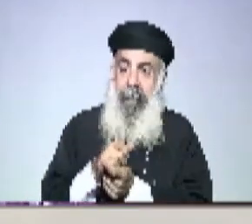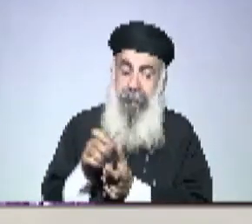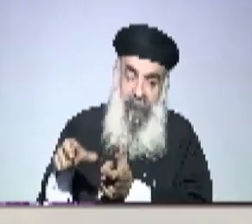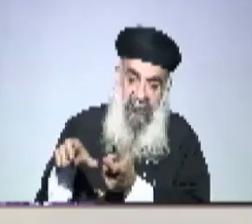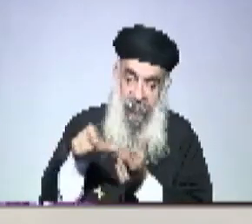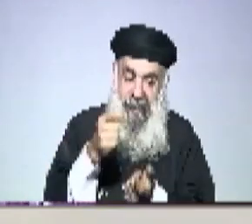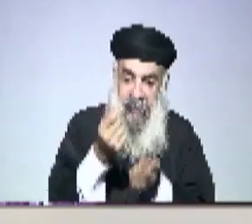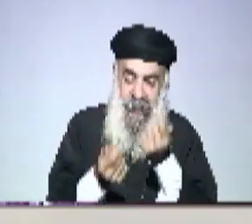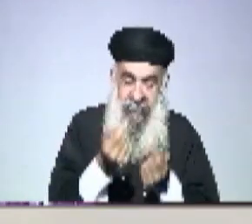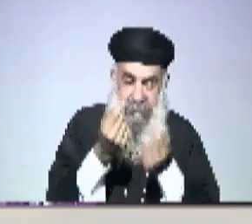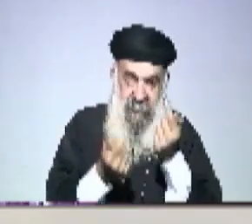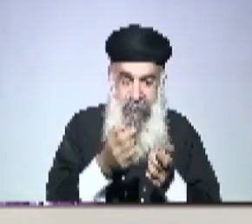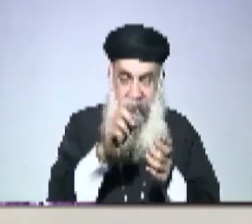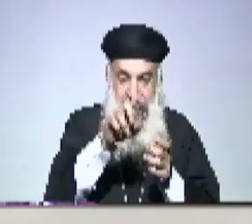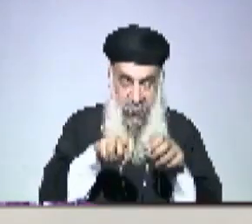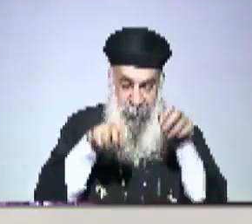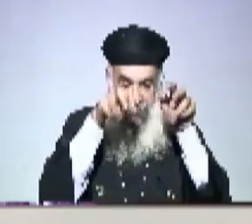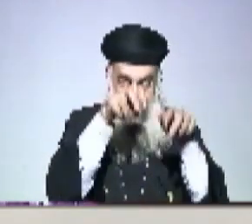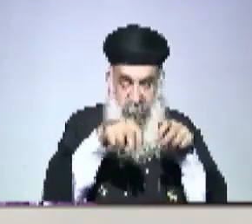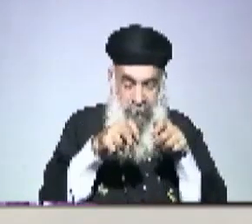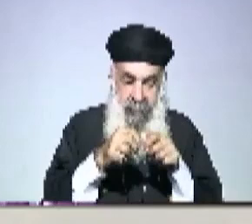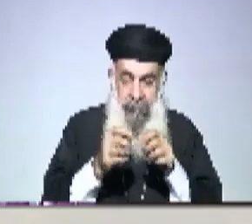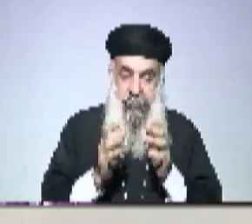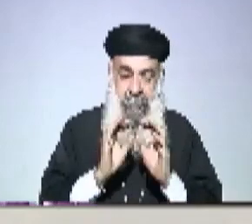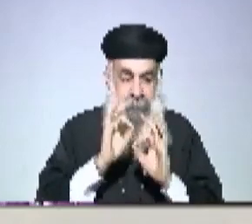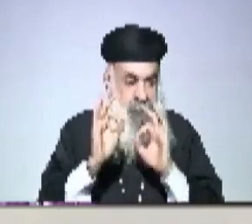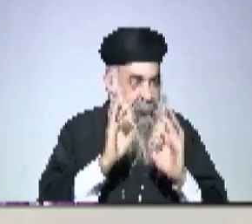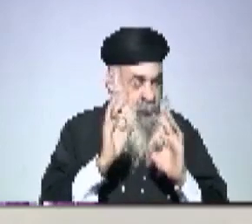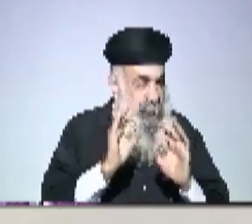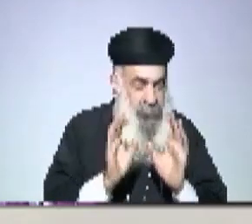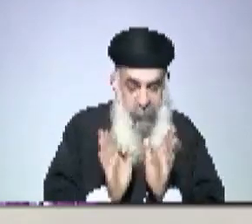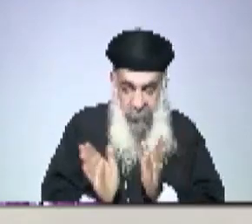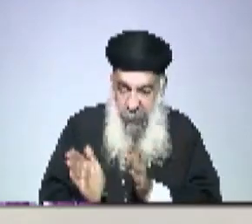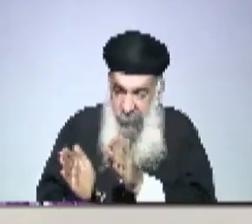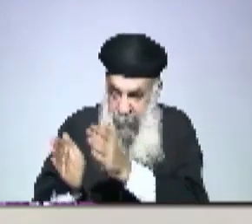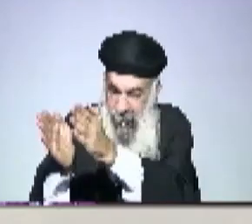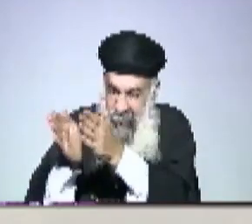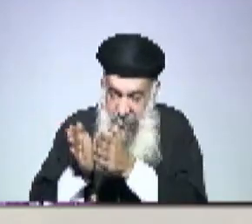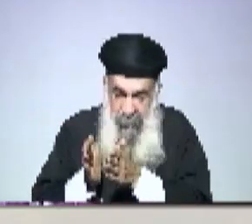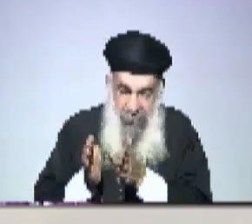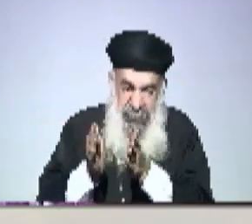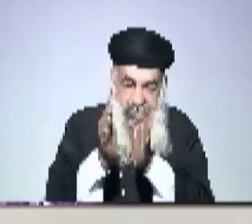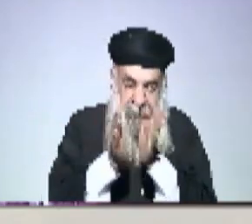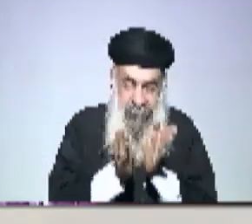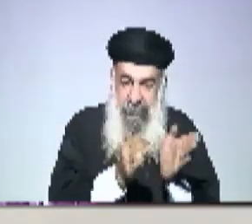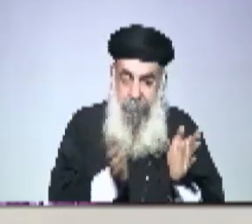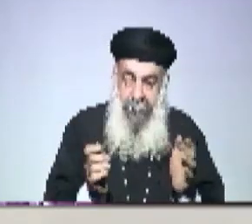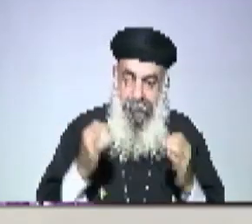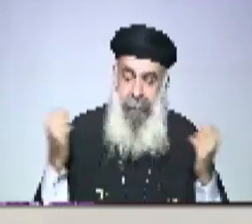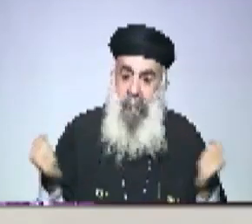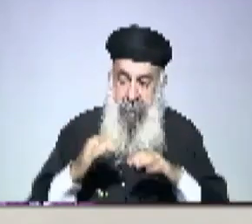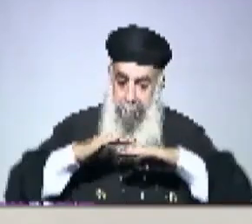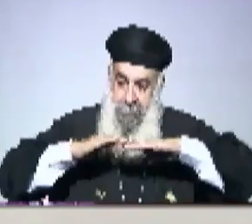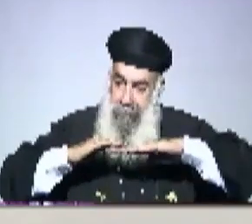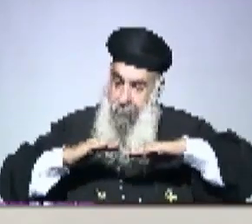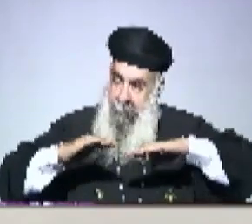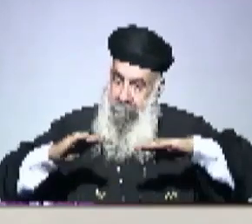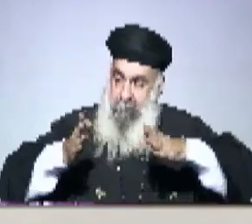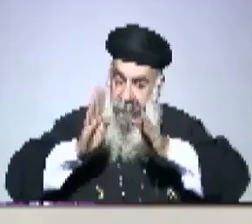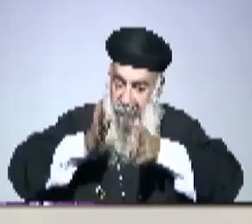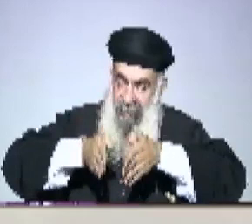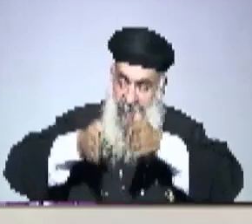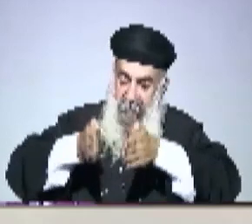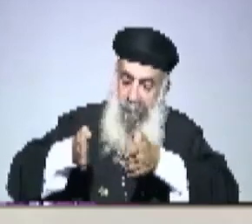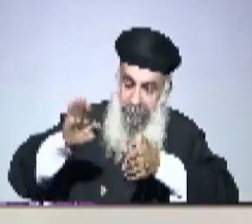حرثها مهد اخاديد الاخاديد هي التقسيمه اللي بيعملها